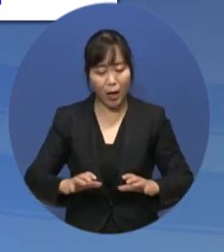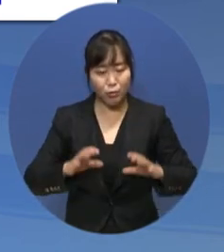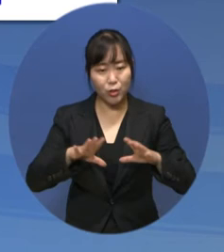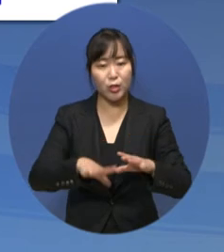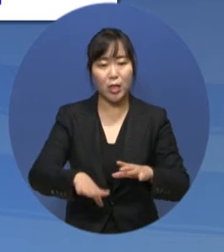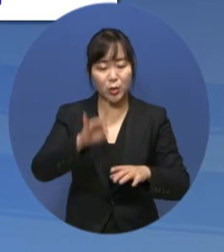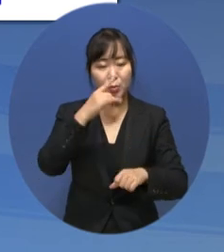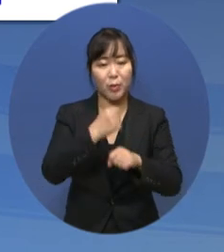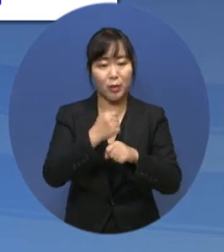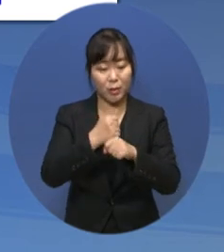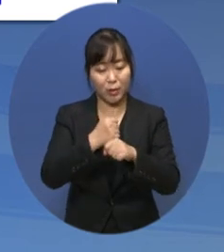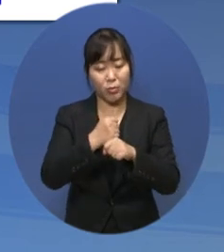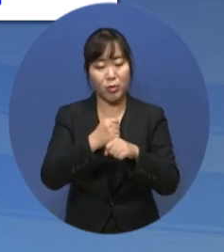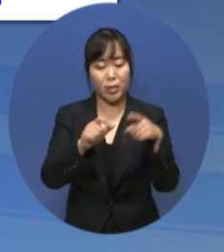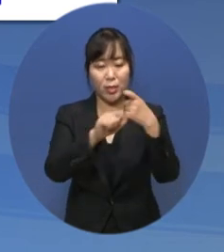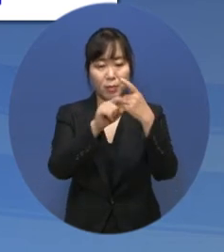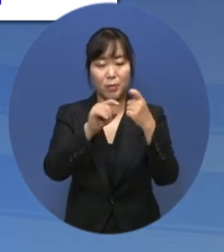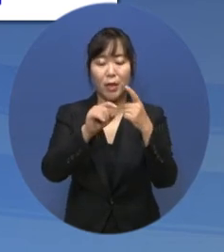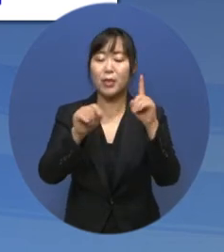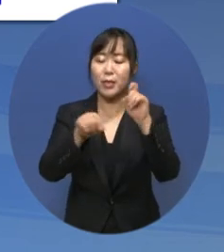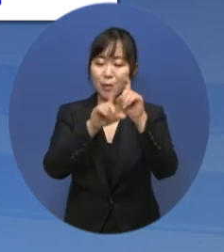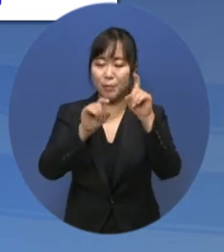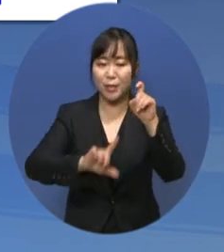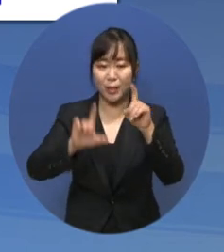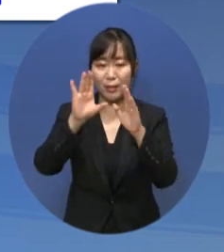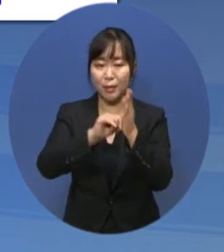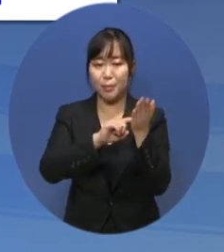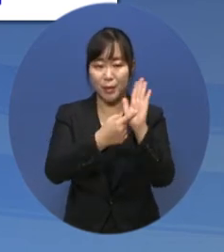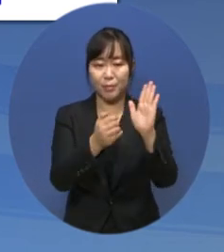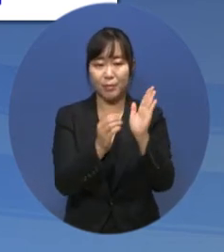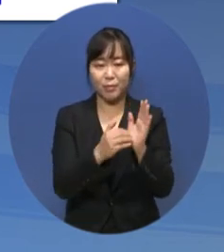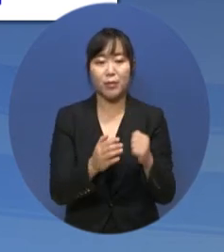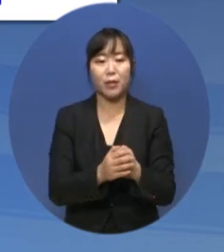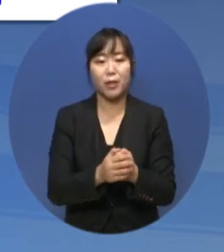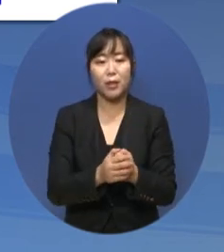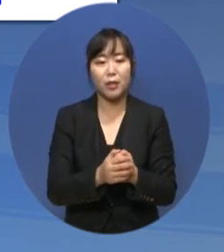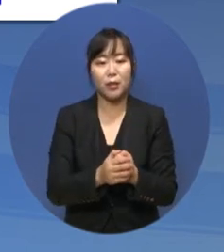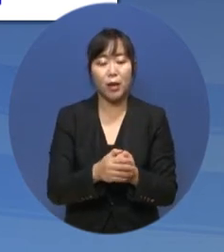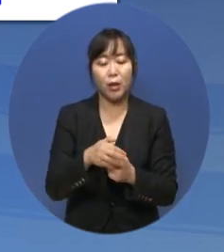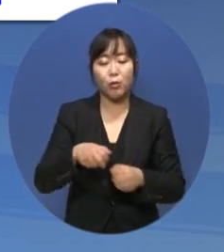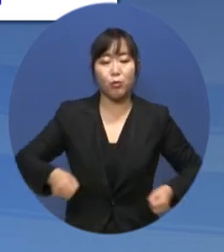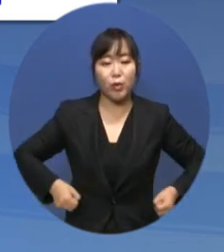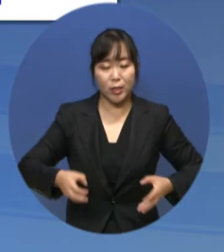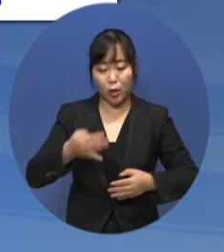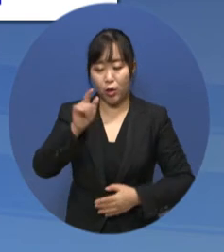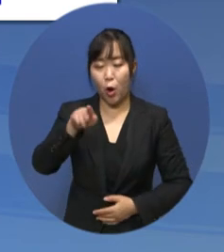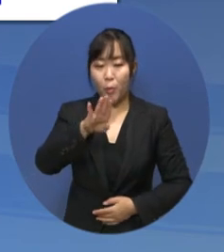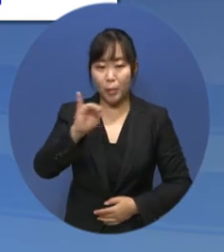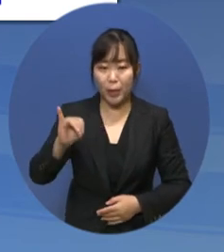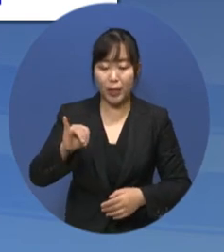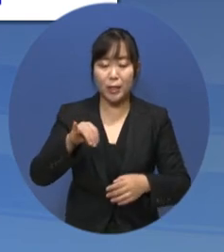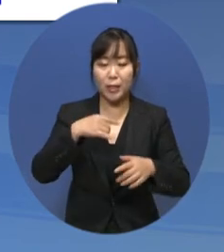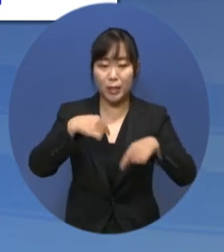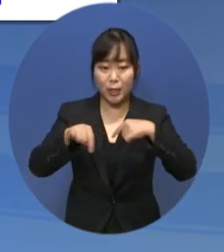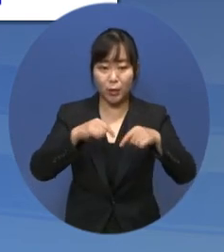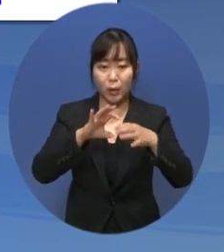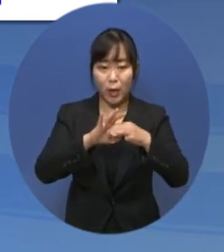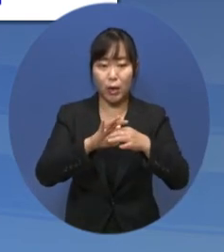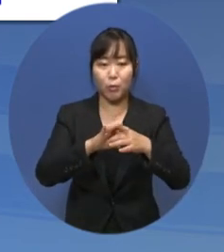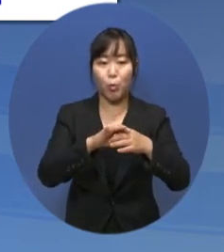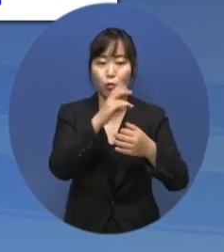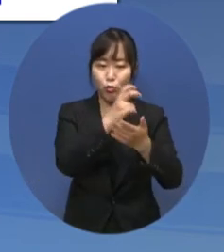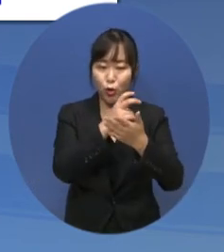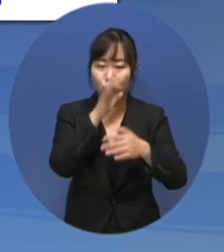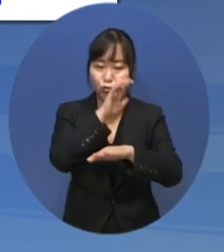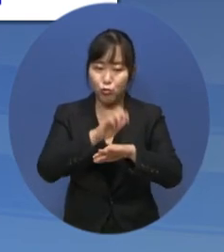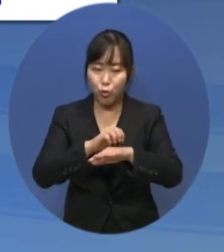지난 11일 밝혔습니다. 휠체어 럭비 지도서는 휠체어 럭비 소개와 경기 규정, 훈련 등